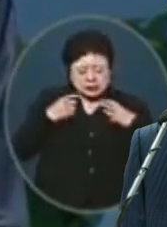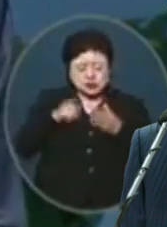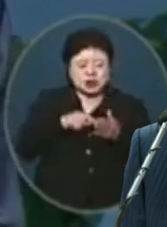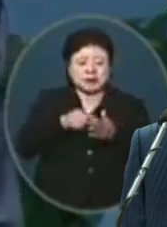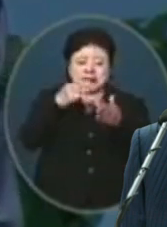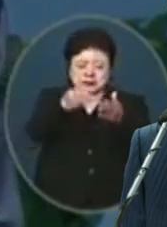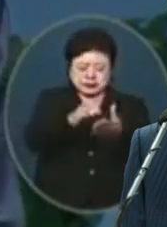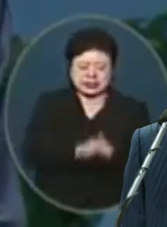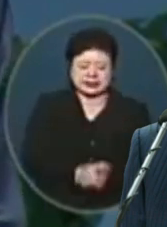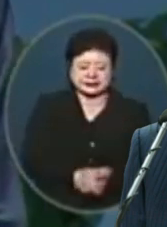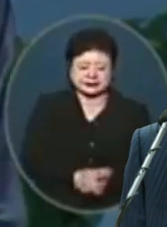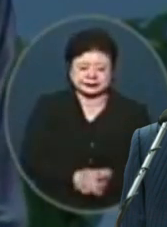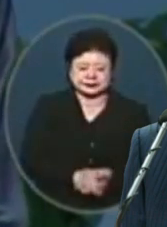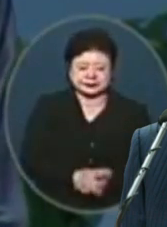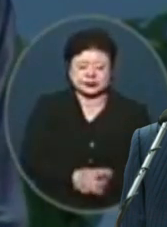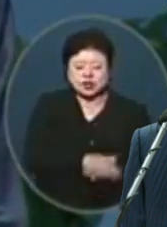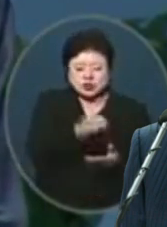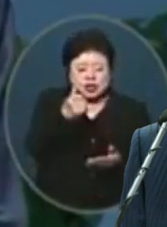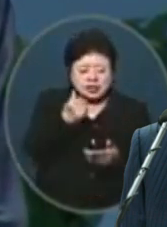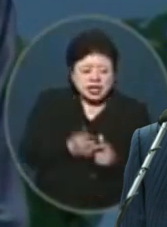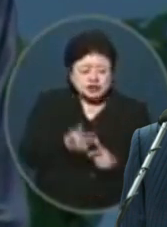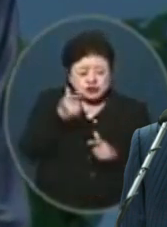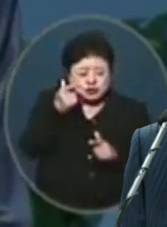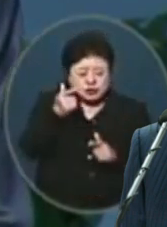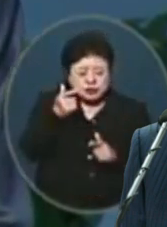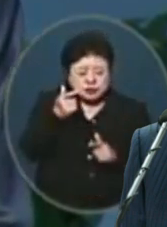것입니다. 그러면 우리가 예수를